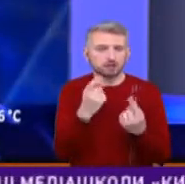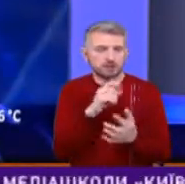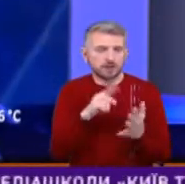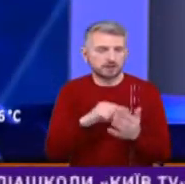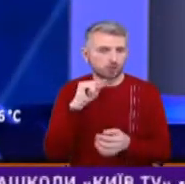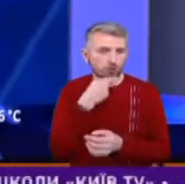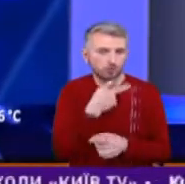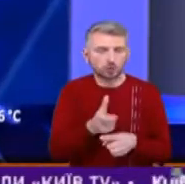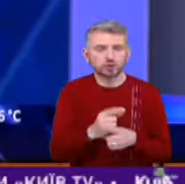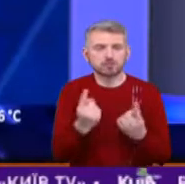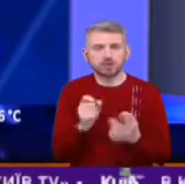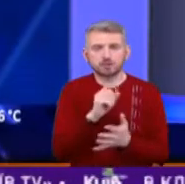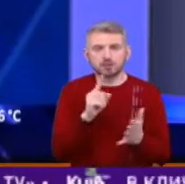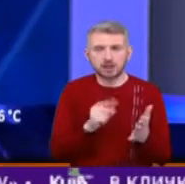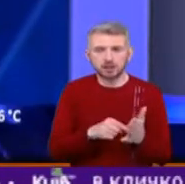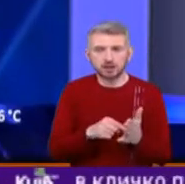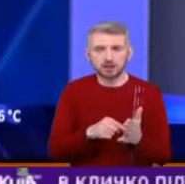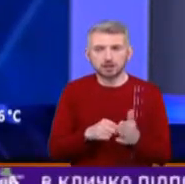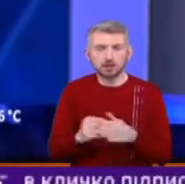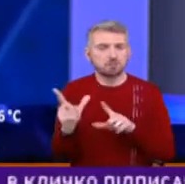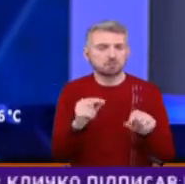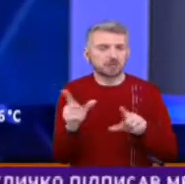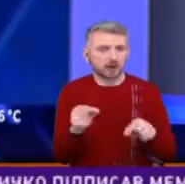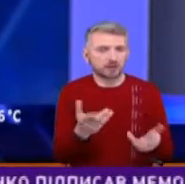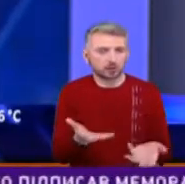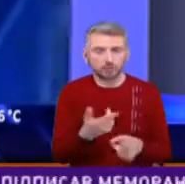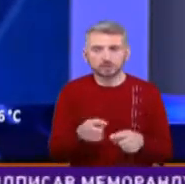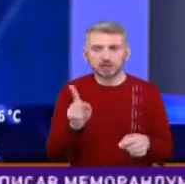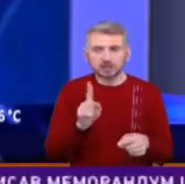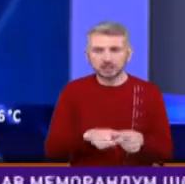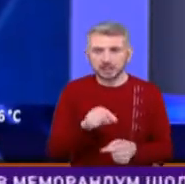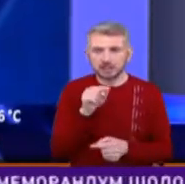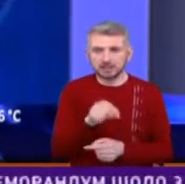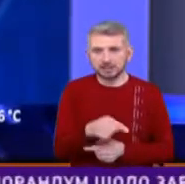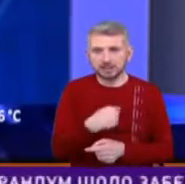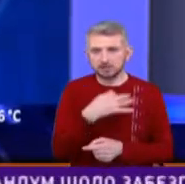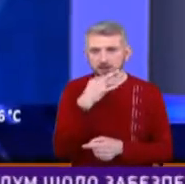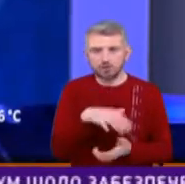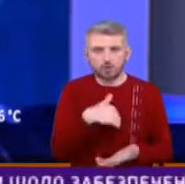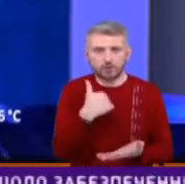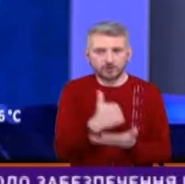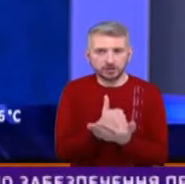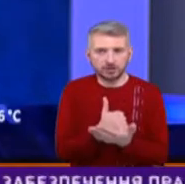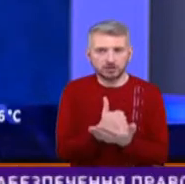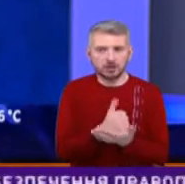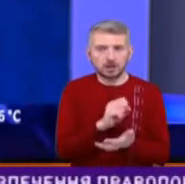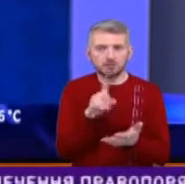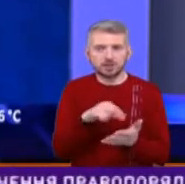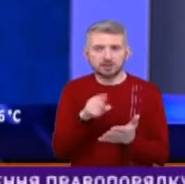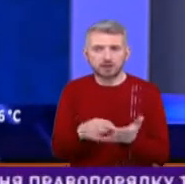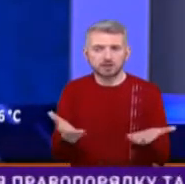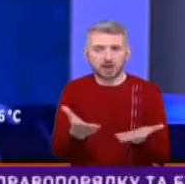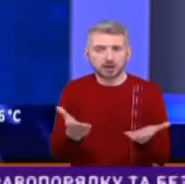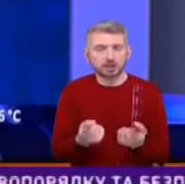економікою. Дуже велике питання з міграцією. І це ці, я б сказала, краєугольні такі питання, на які,